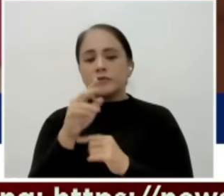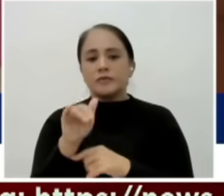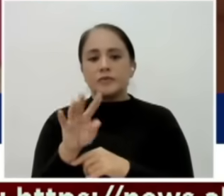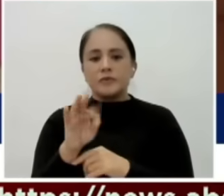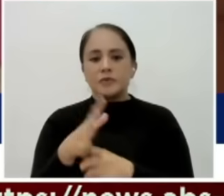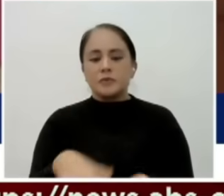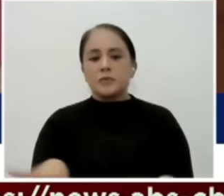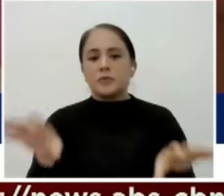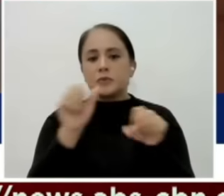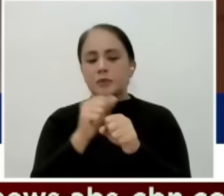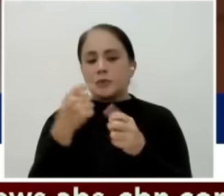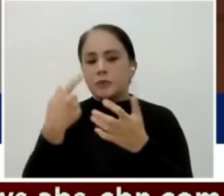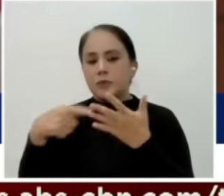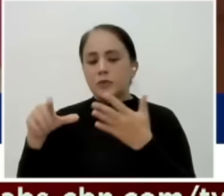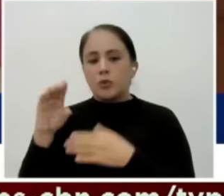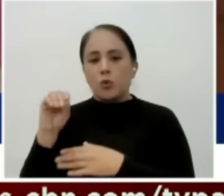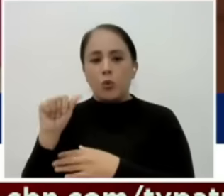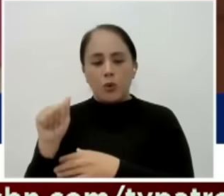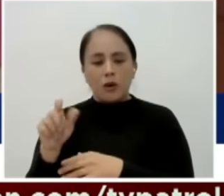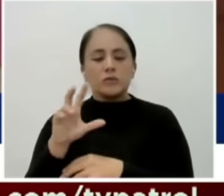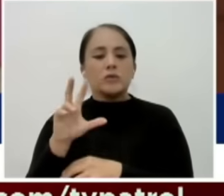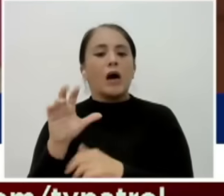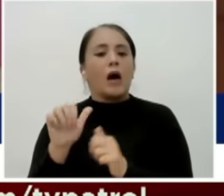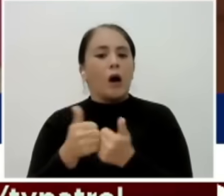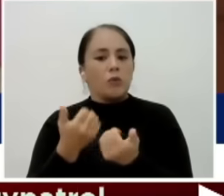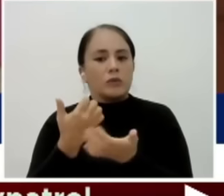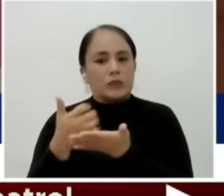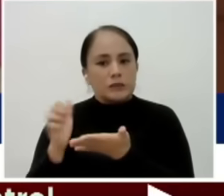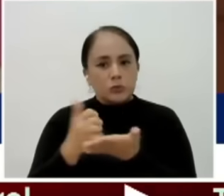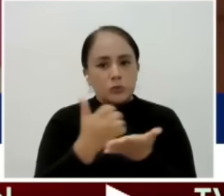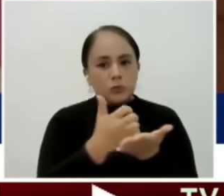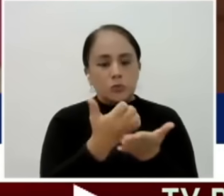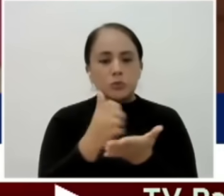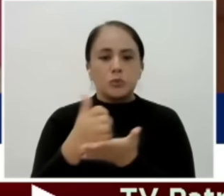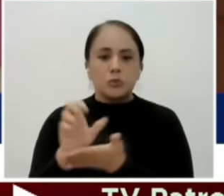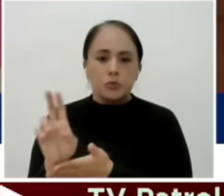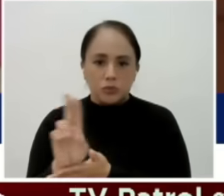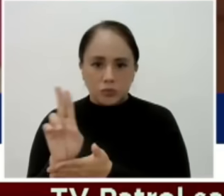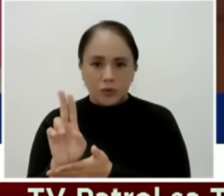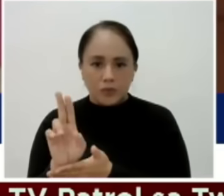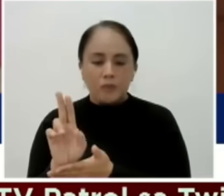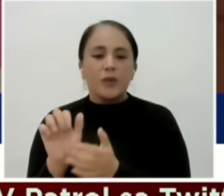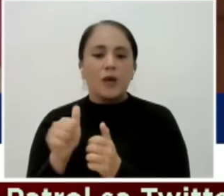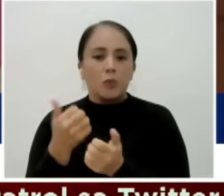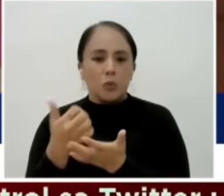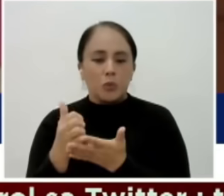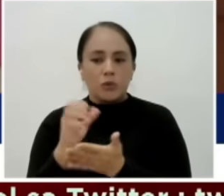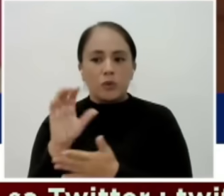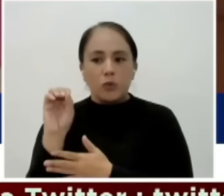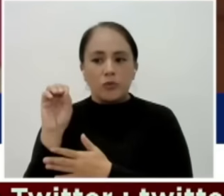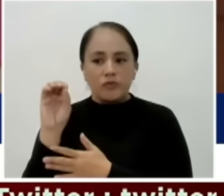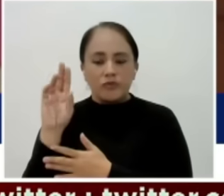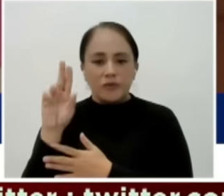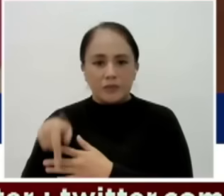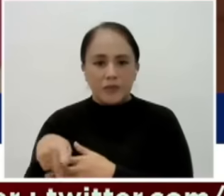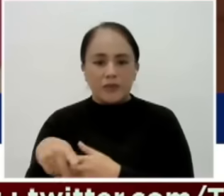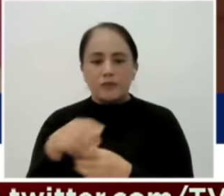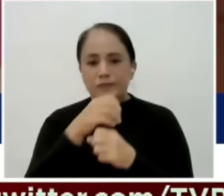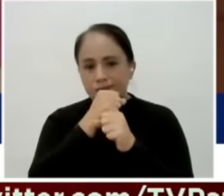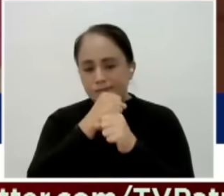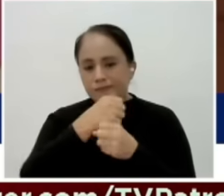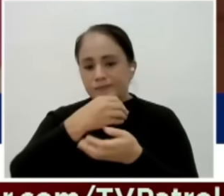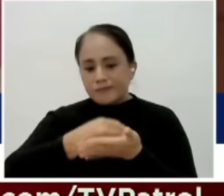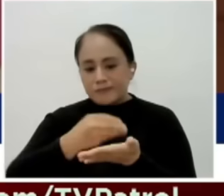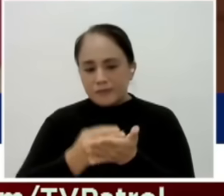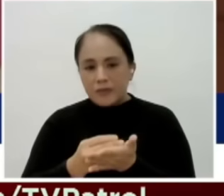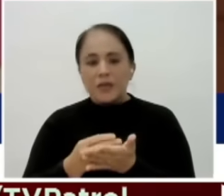pagsusuri ng COA kung paano nito ginasta ang kung paano ginasta ng OVP ang confidential fund. Inamin